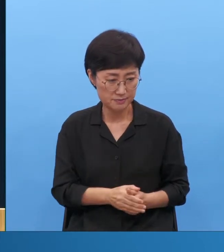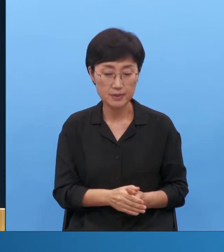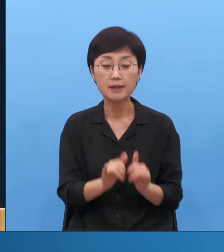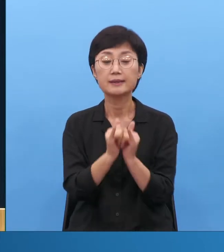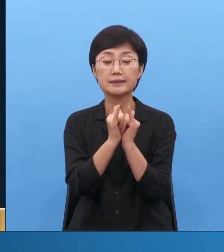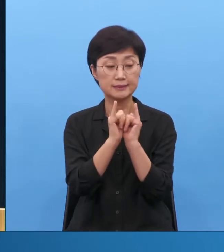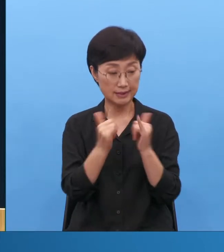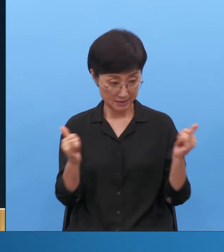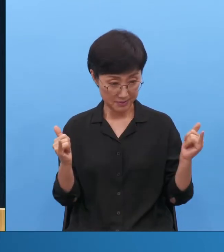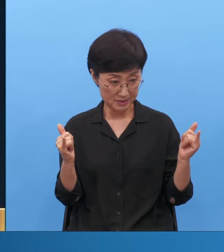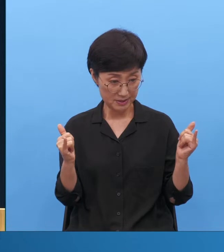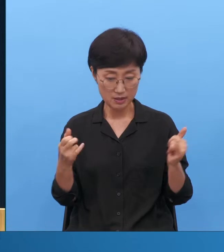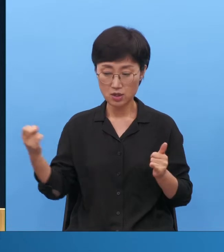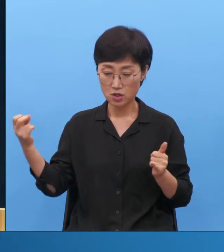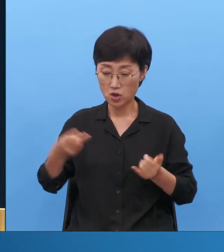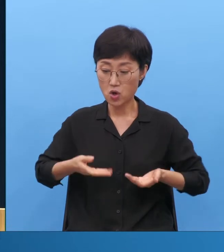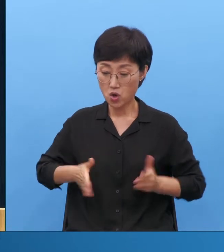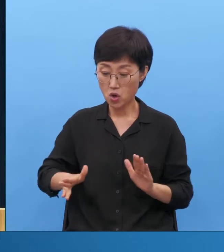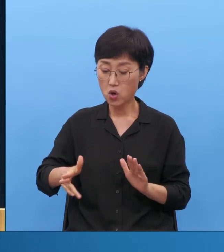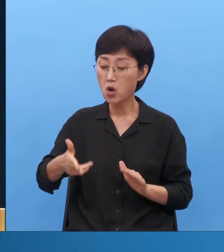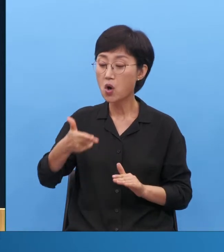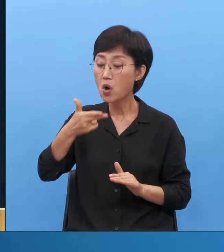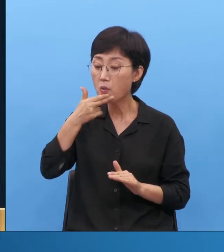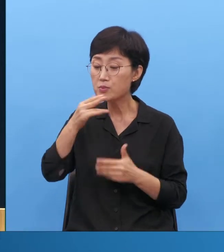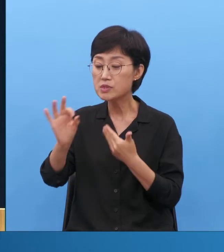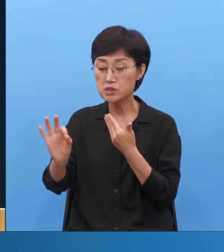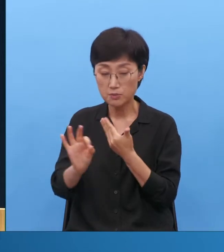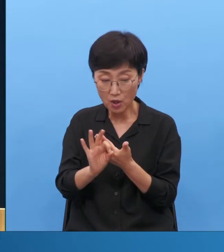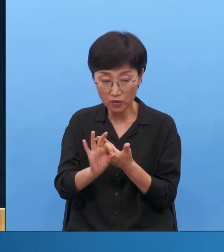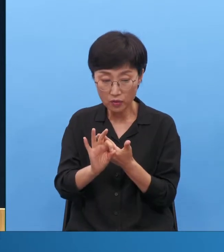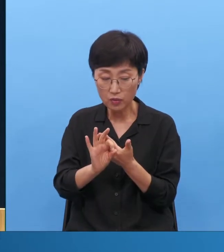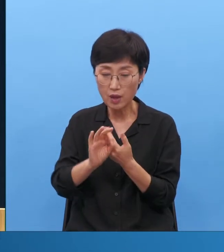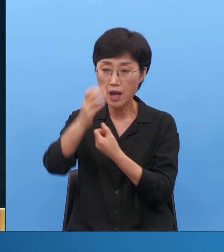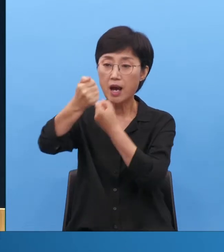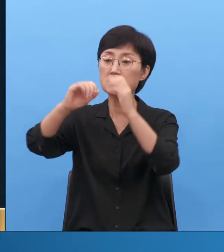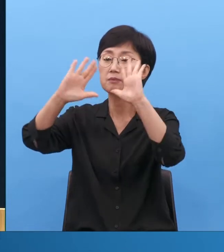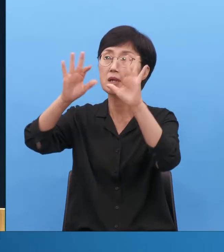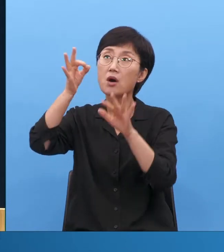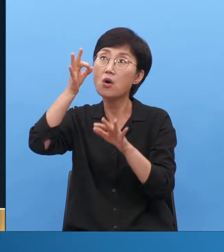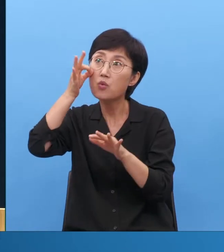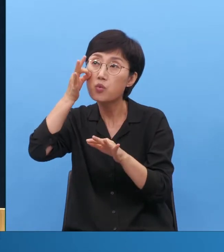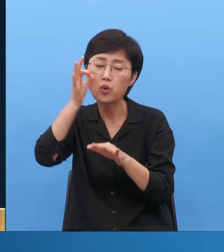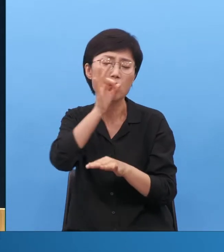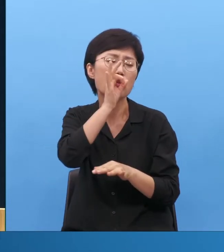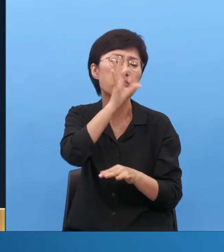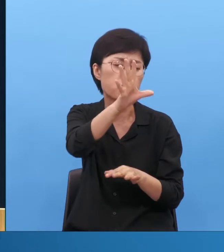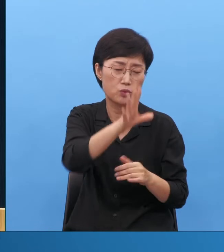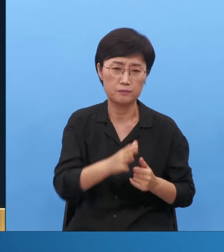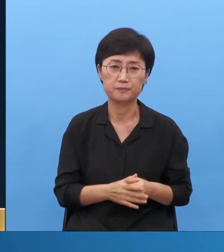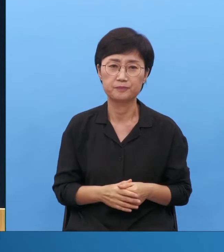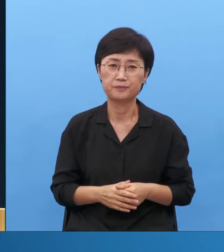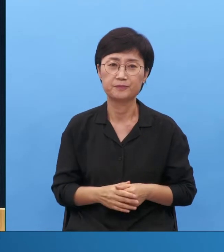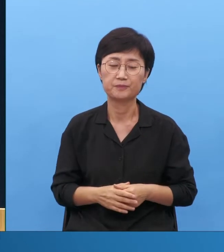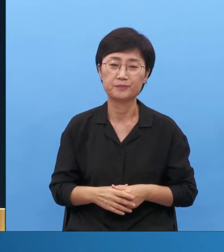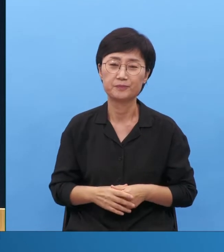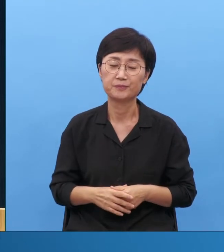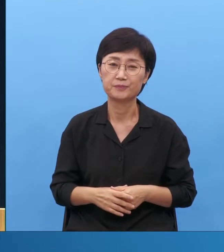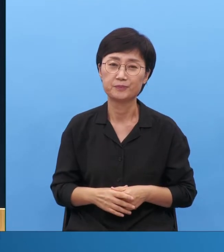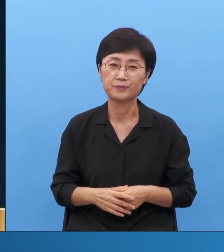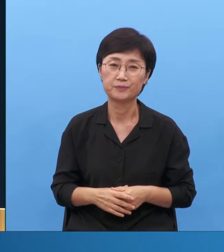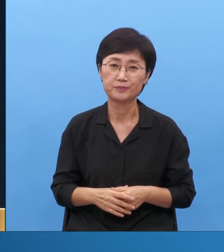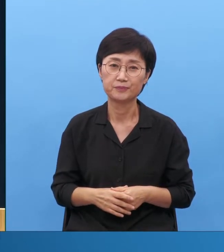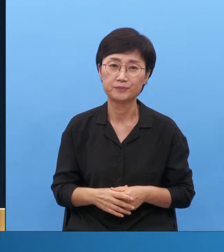거듭나지 아니하면 하나님 나라 볼 수 없느니라. Truly, truly, I say to you, unless one is born again, he cannot see the kingdom of